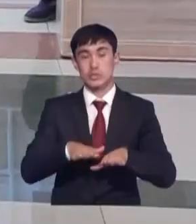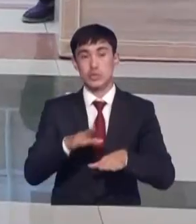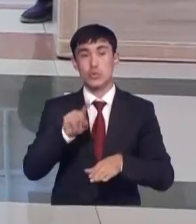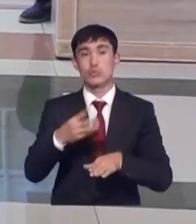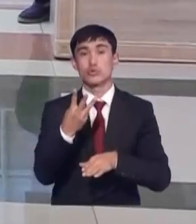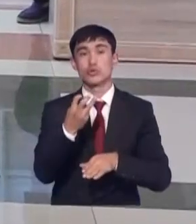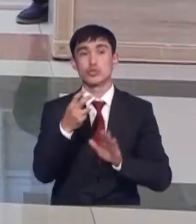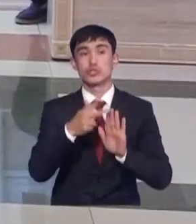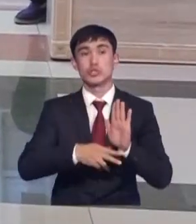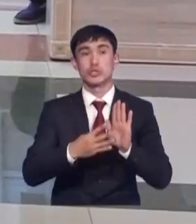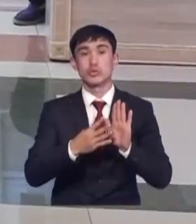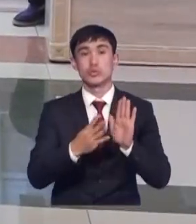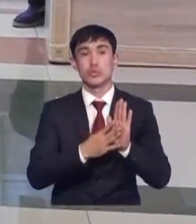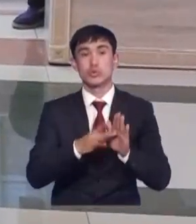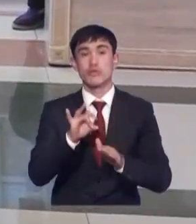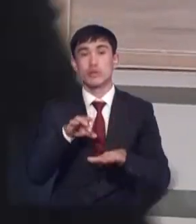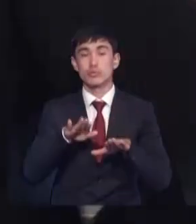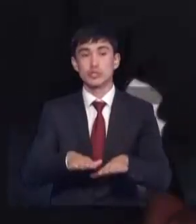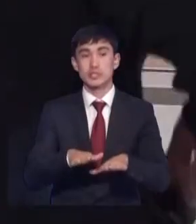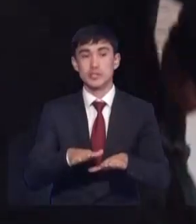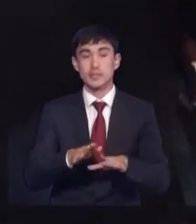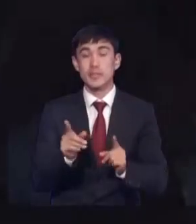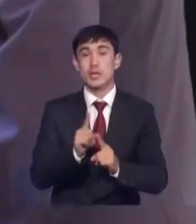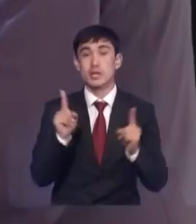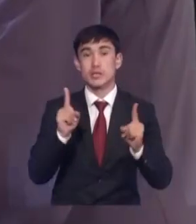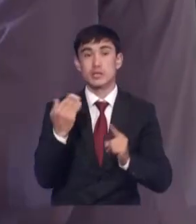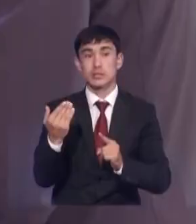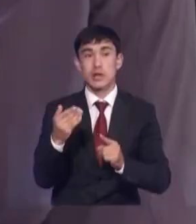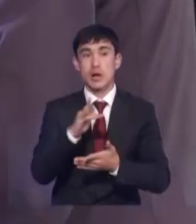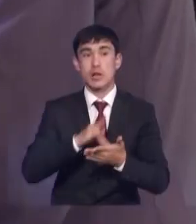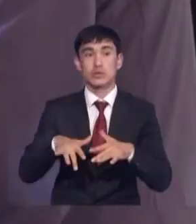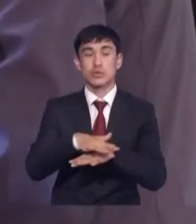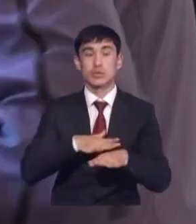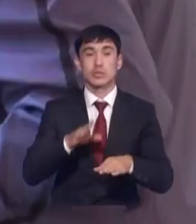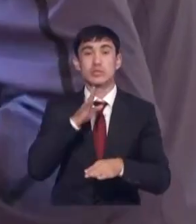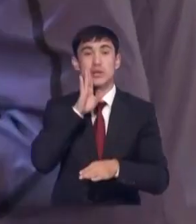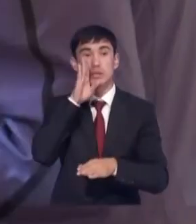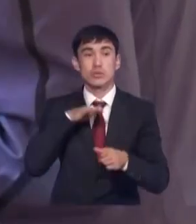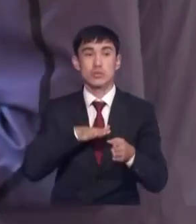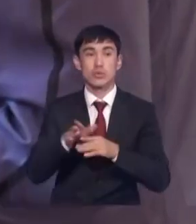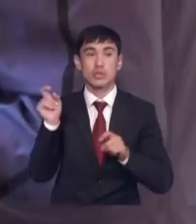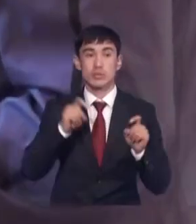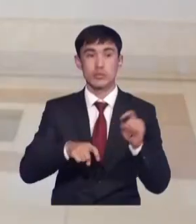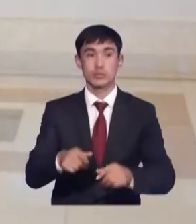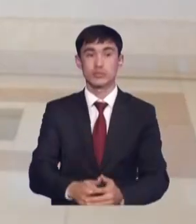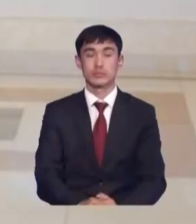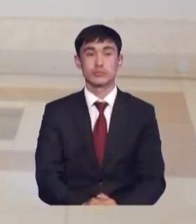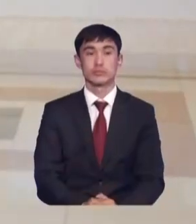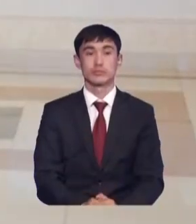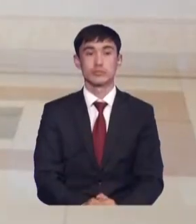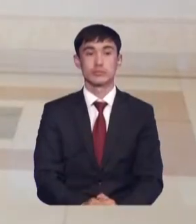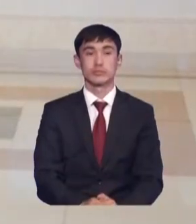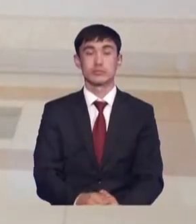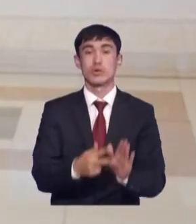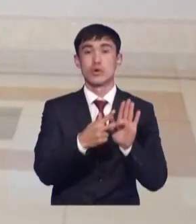нөмір 389-шы референдум учаскесі әрлердің бірі. Қала тұрғындары таңнан толассыз келді.